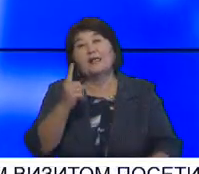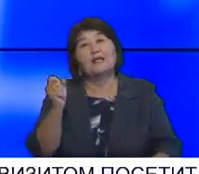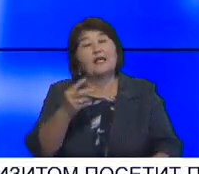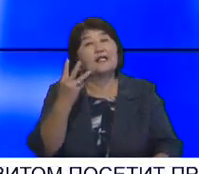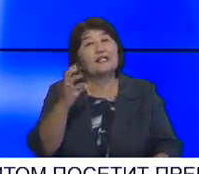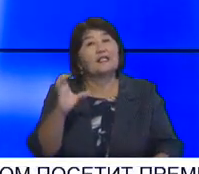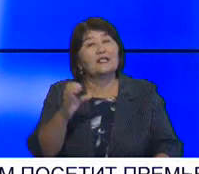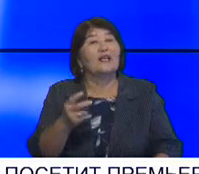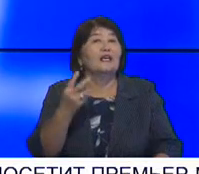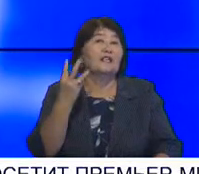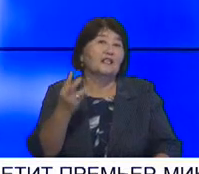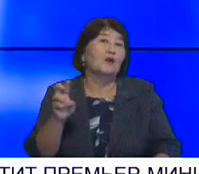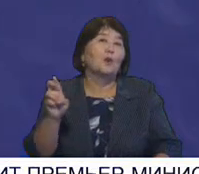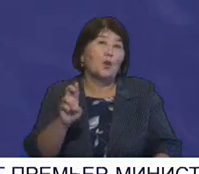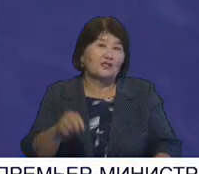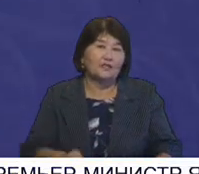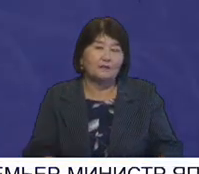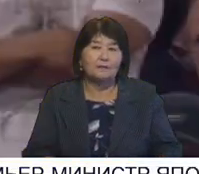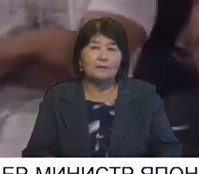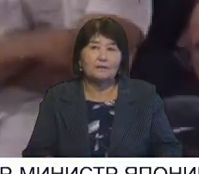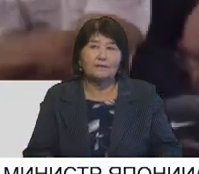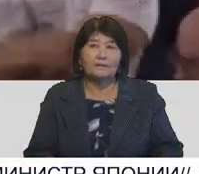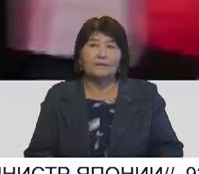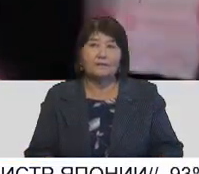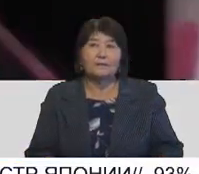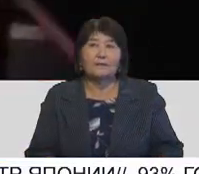3 серебряных и 3 бронзовых.